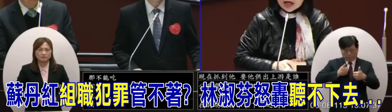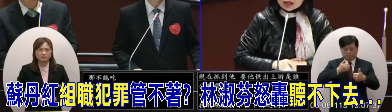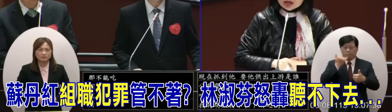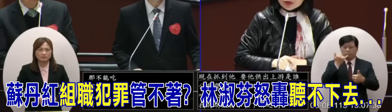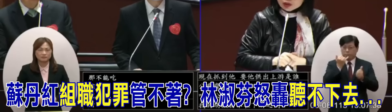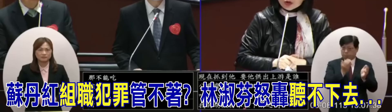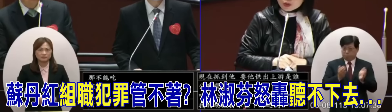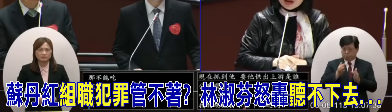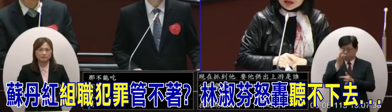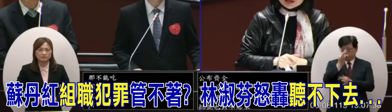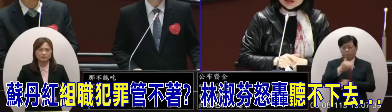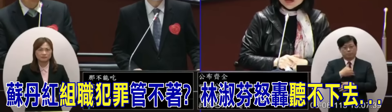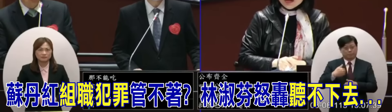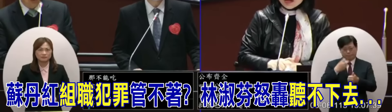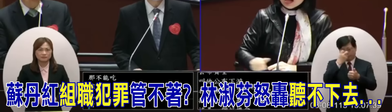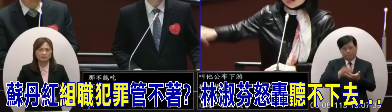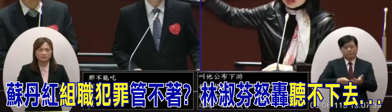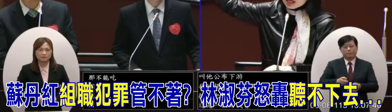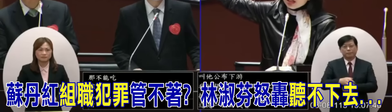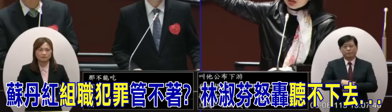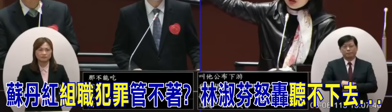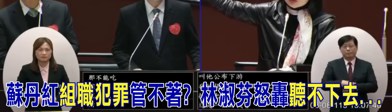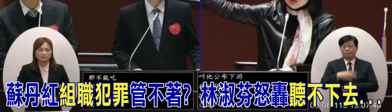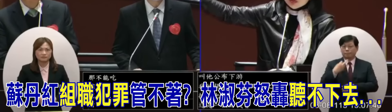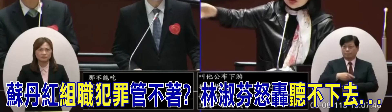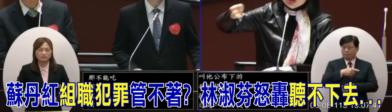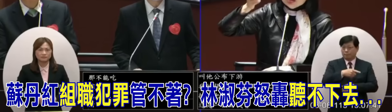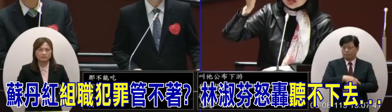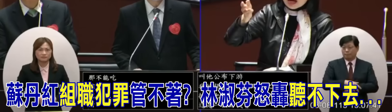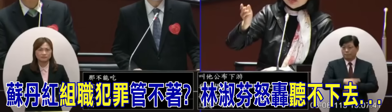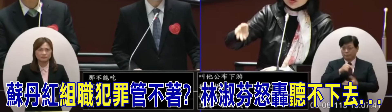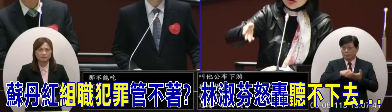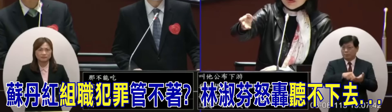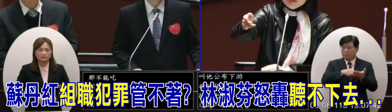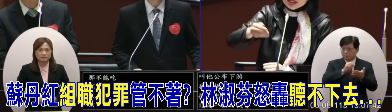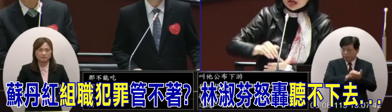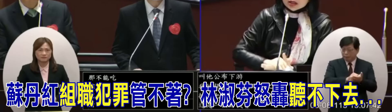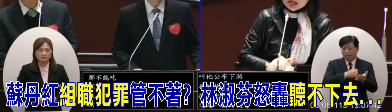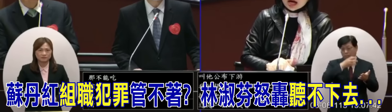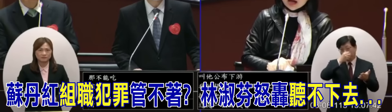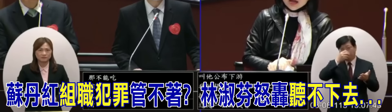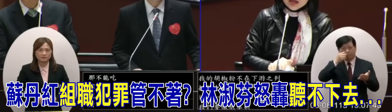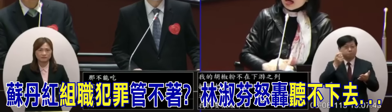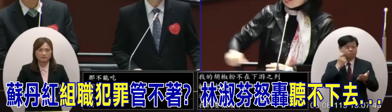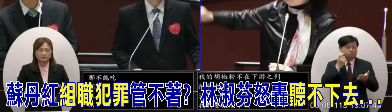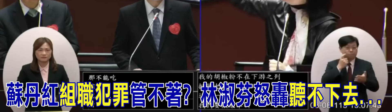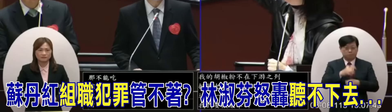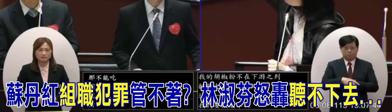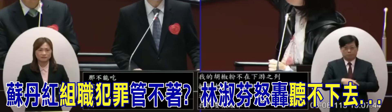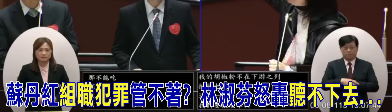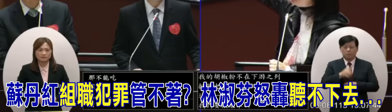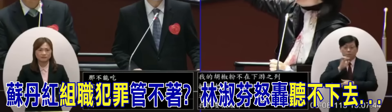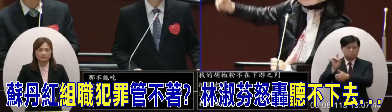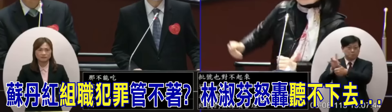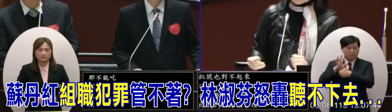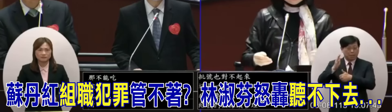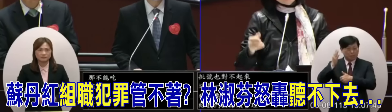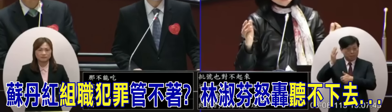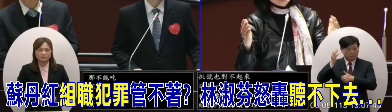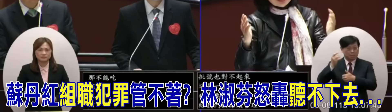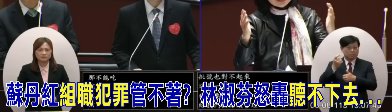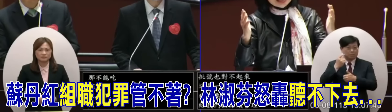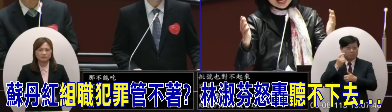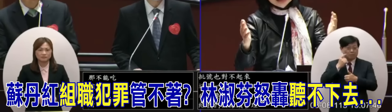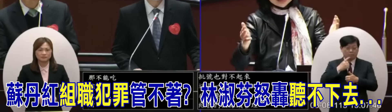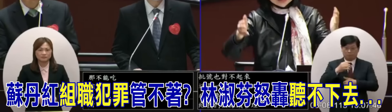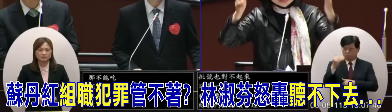有管理的源头管理。然后这一种登载随随便便填一下，然后用源头公司一